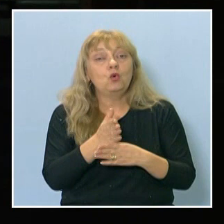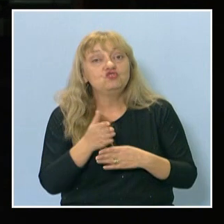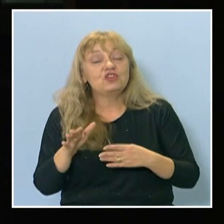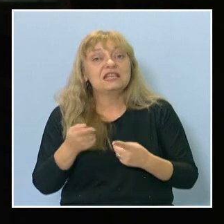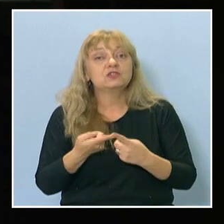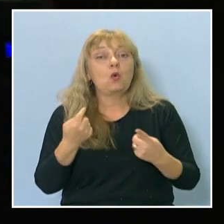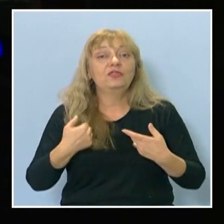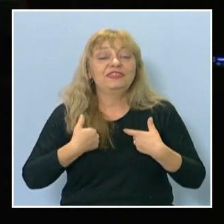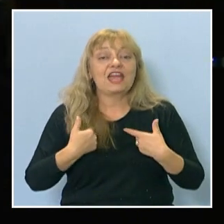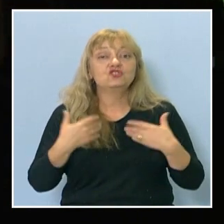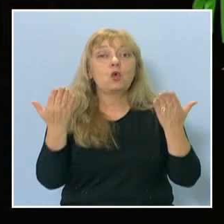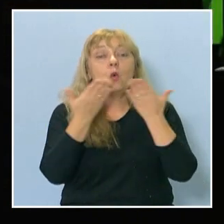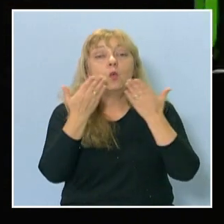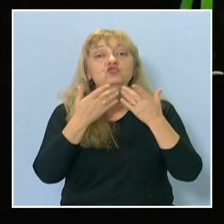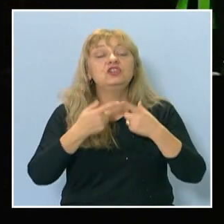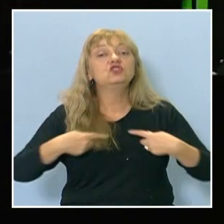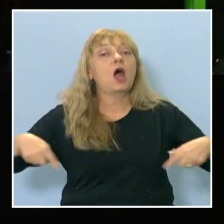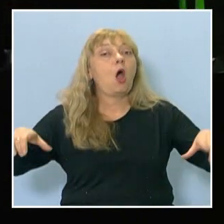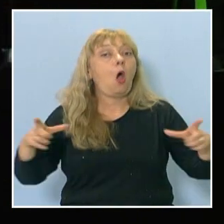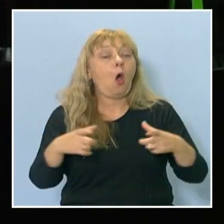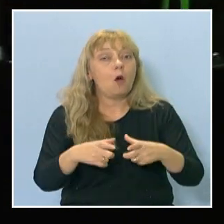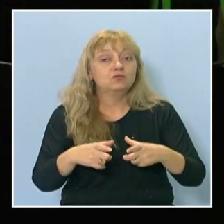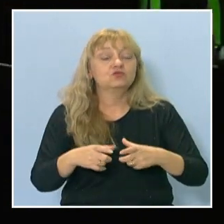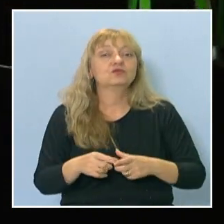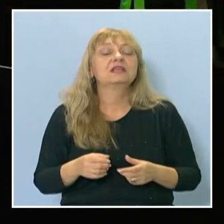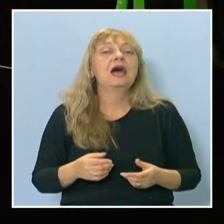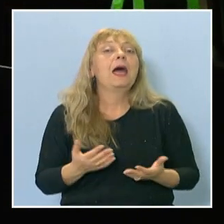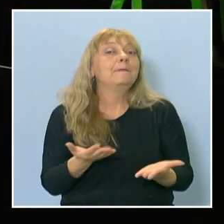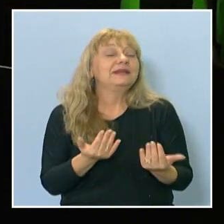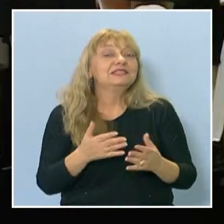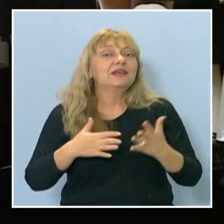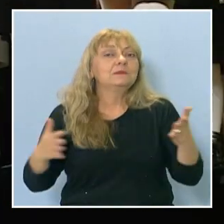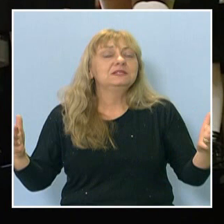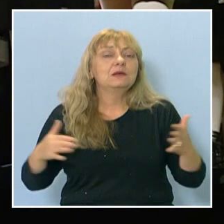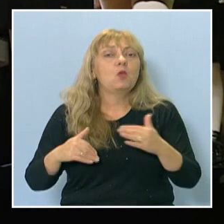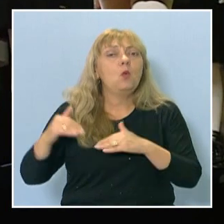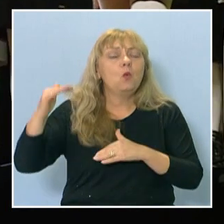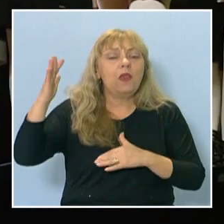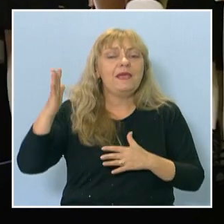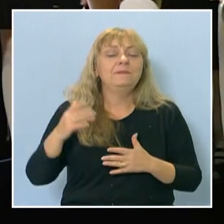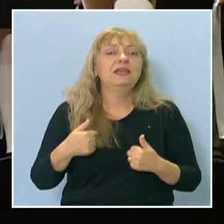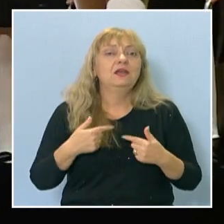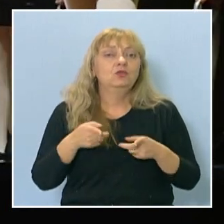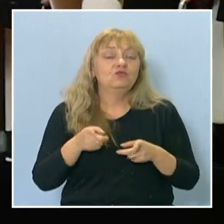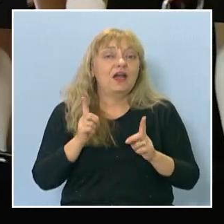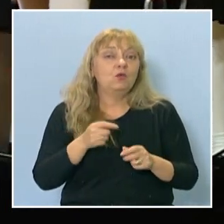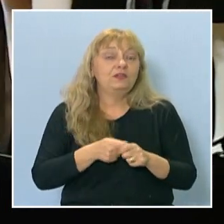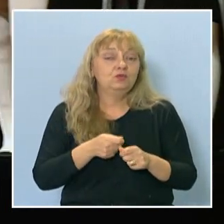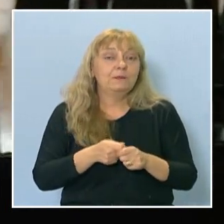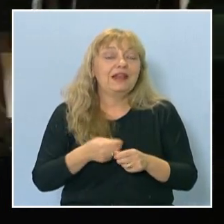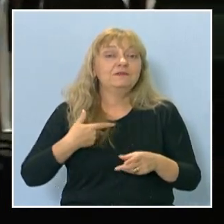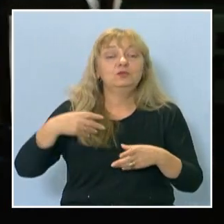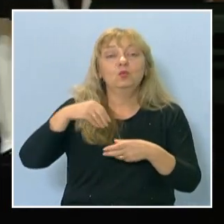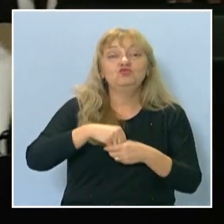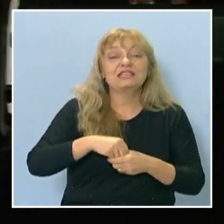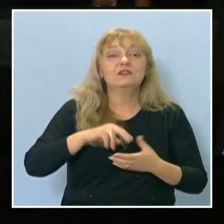нашата училищна общност. Иначе предизвикателствата са големи. Това, което направихме, участвахме по проект на